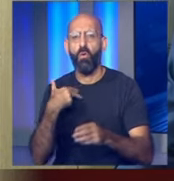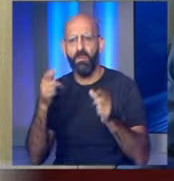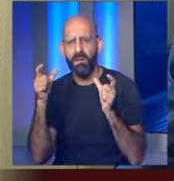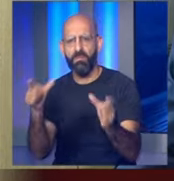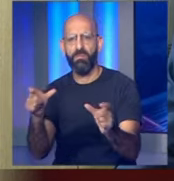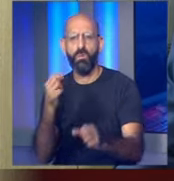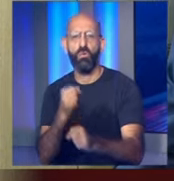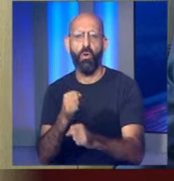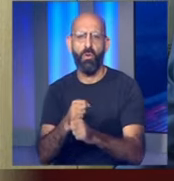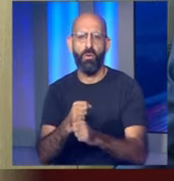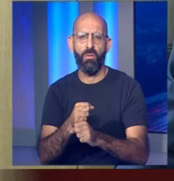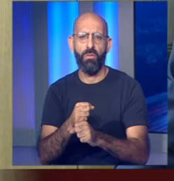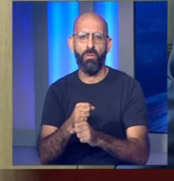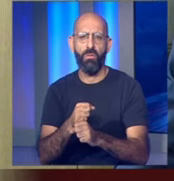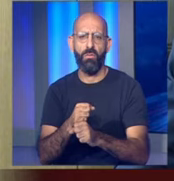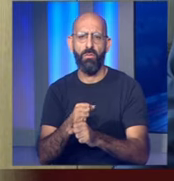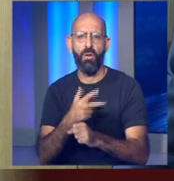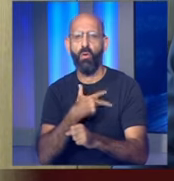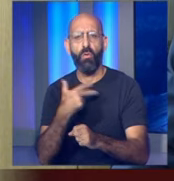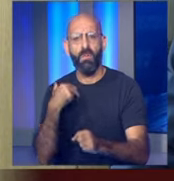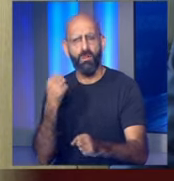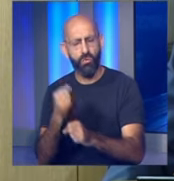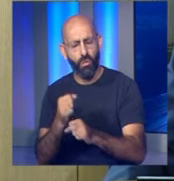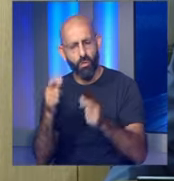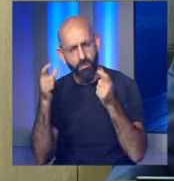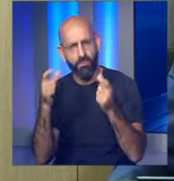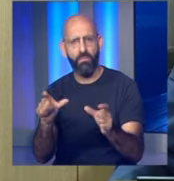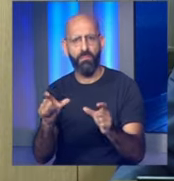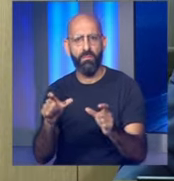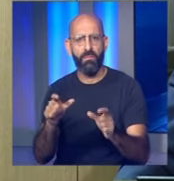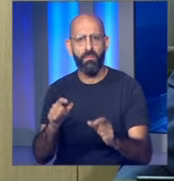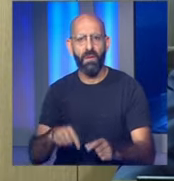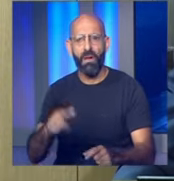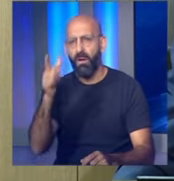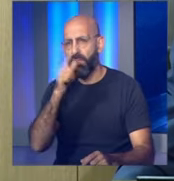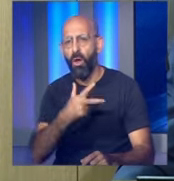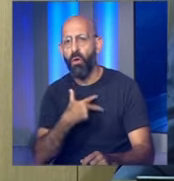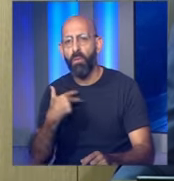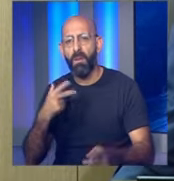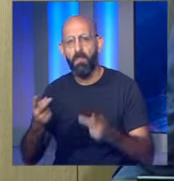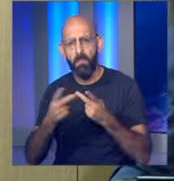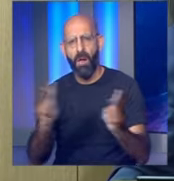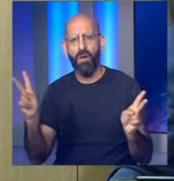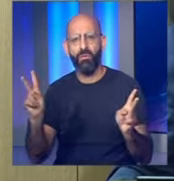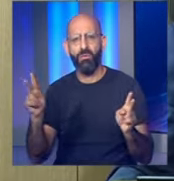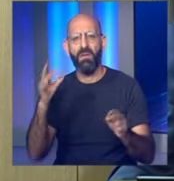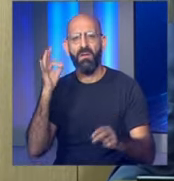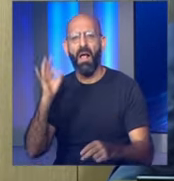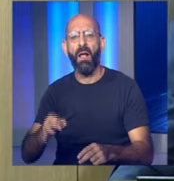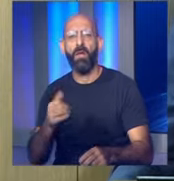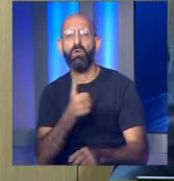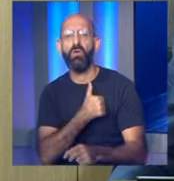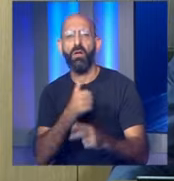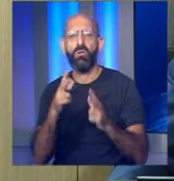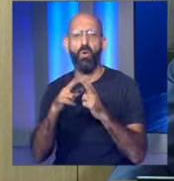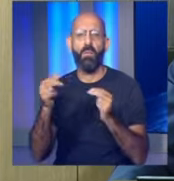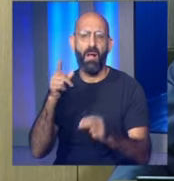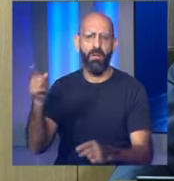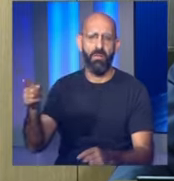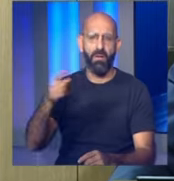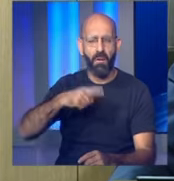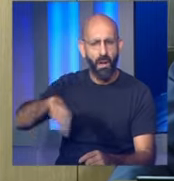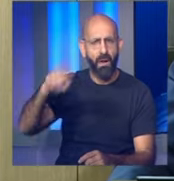الأساسي فيه رح يكون الجيش اللبناني، يعني إعادة بناء الدولة